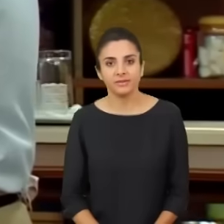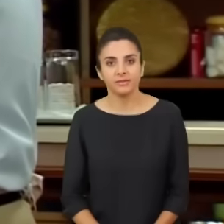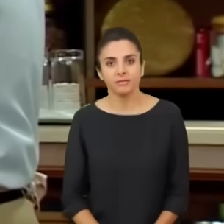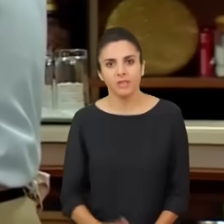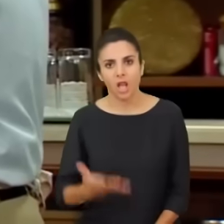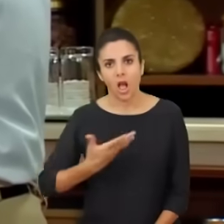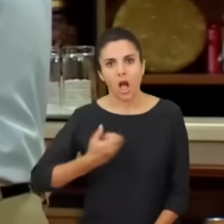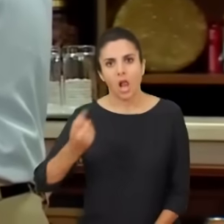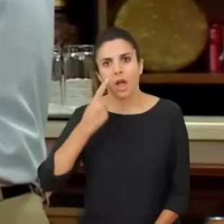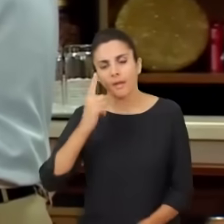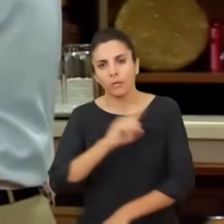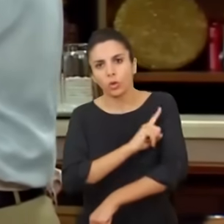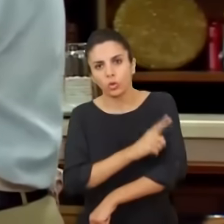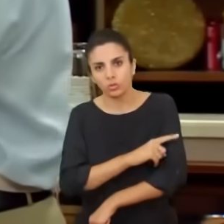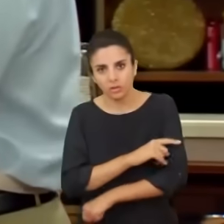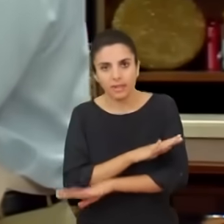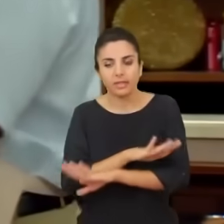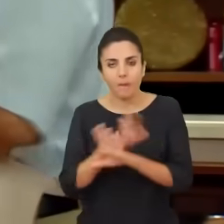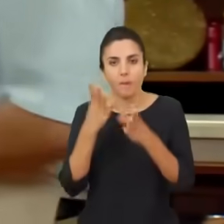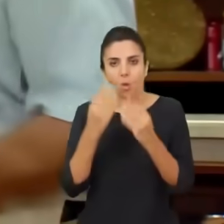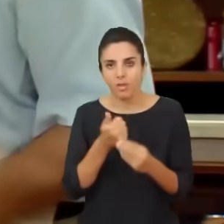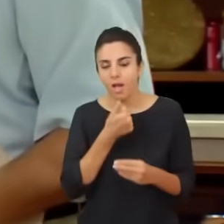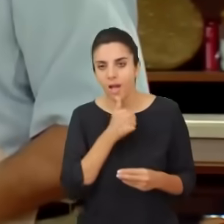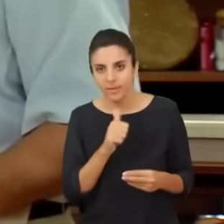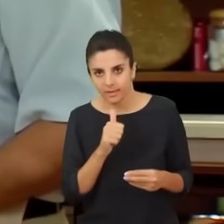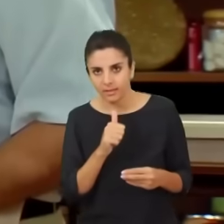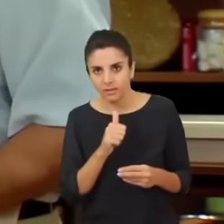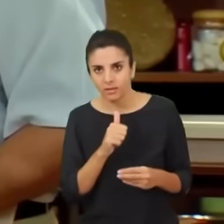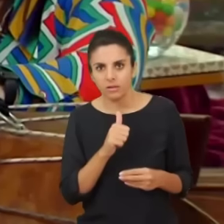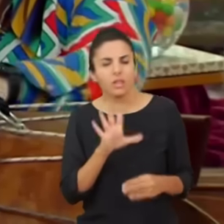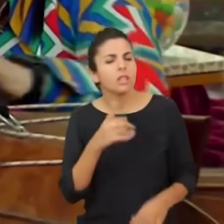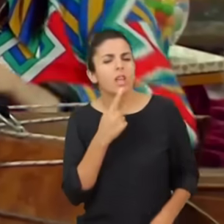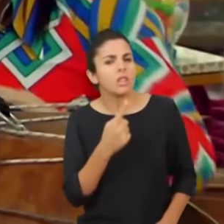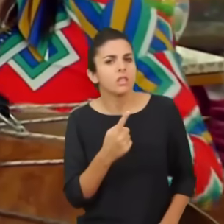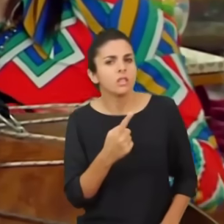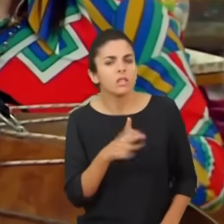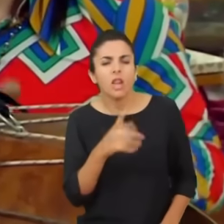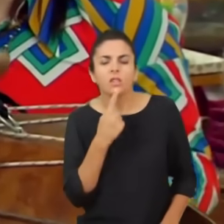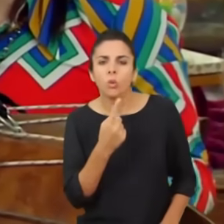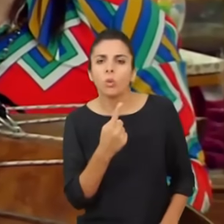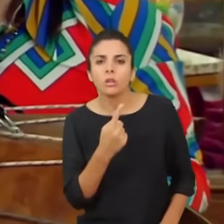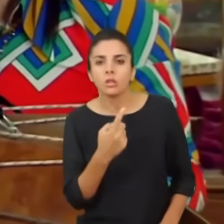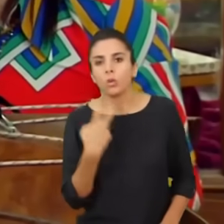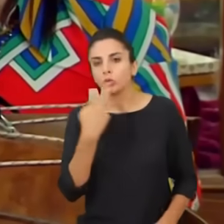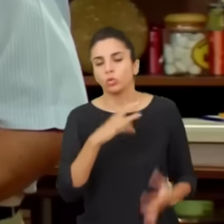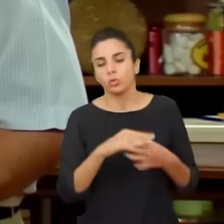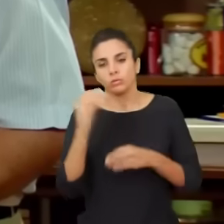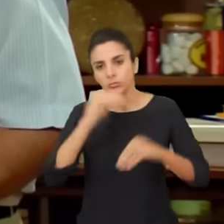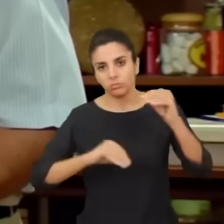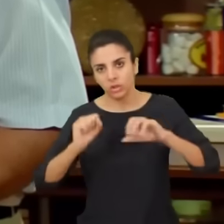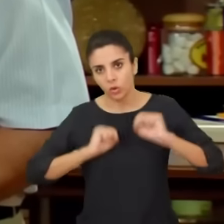Al bakalım şunu güçlü. Aldım usta aldım. Ne yapıyorsun sen? He? Ne yapıyorsun? İşte mani çalışıyorum